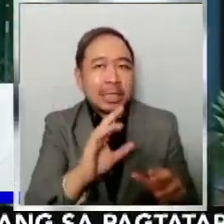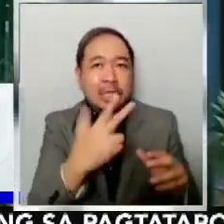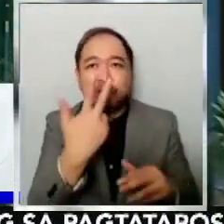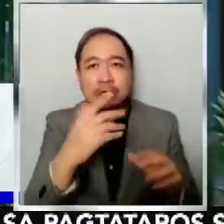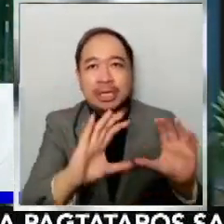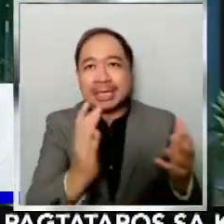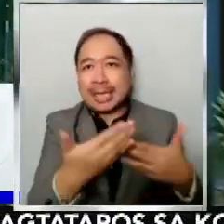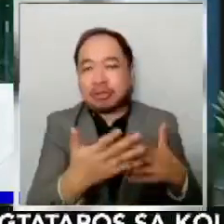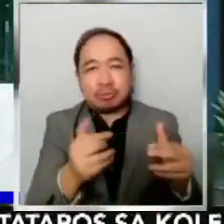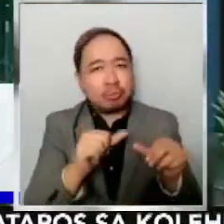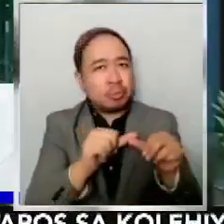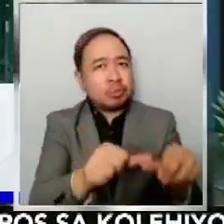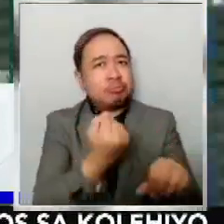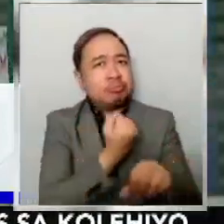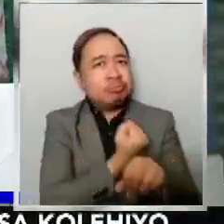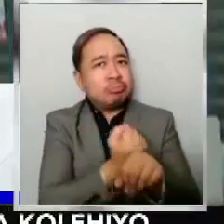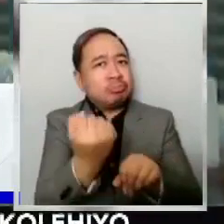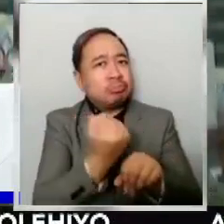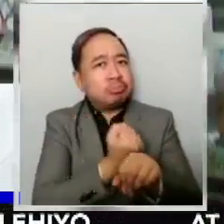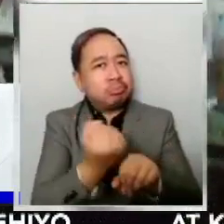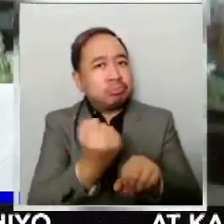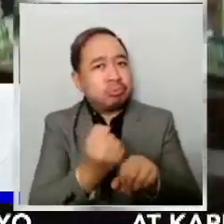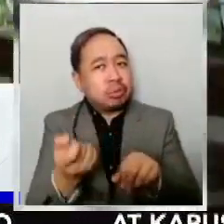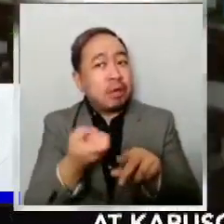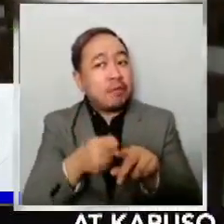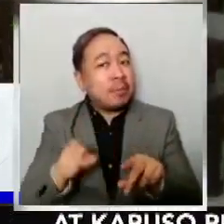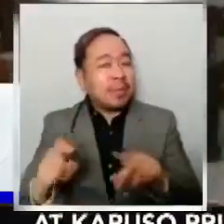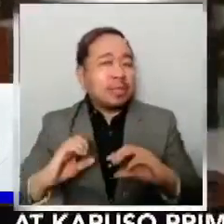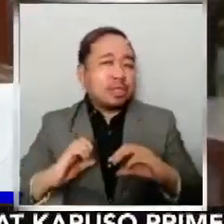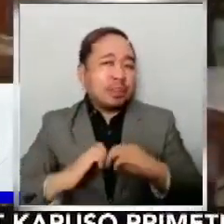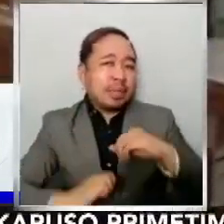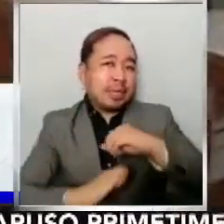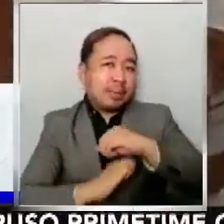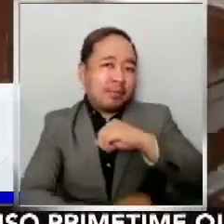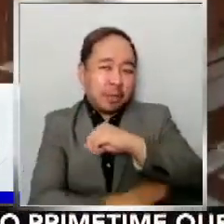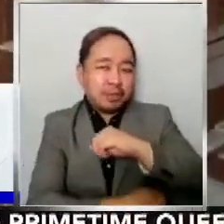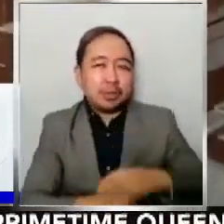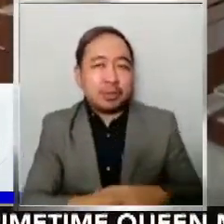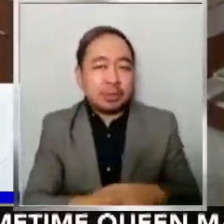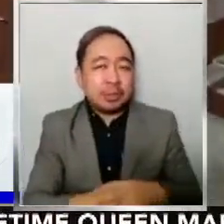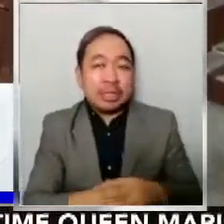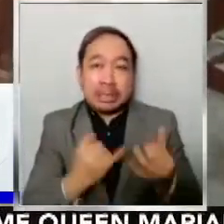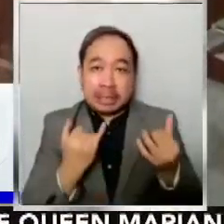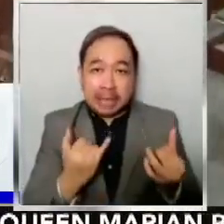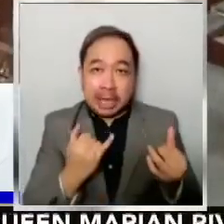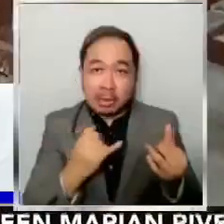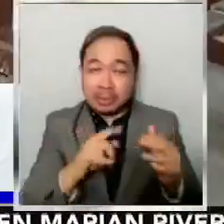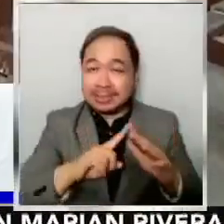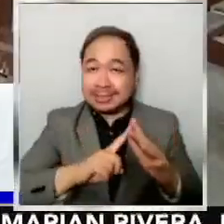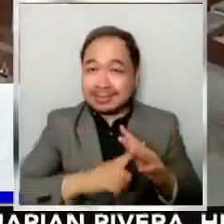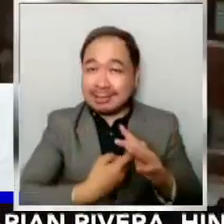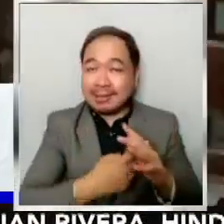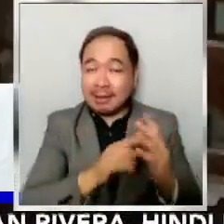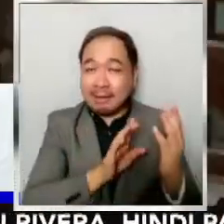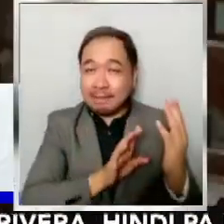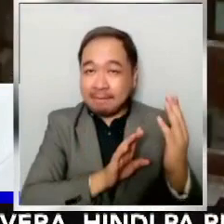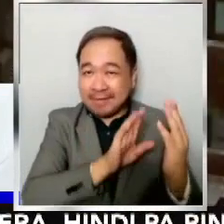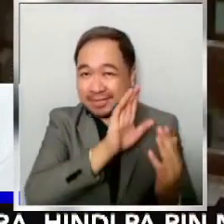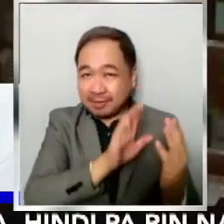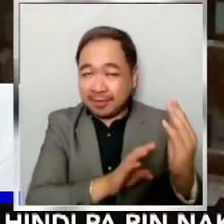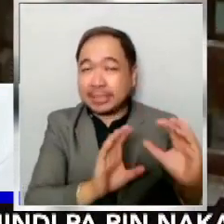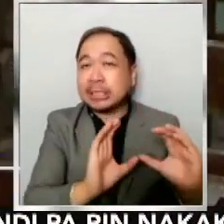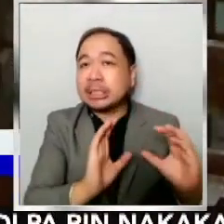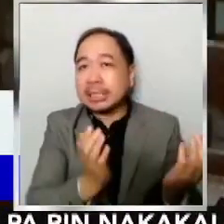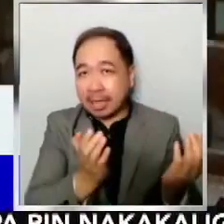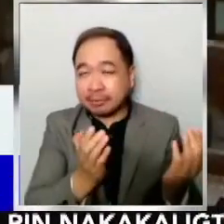GMA Kapuso Foundation. Lalo na't meron ng face-to-face classes. Ito yung kauna-una mula nung